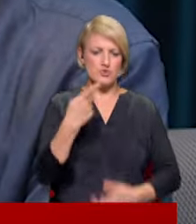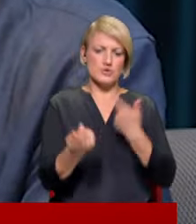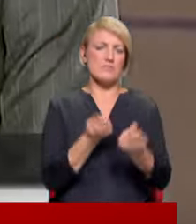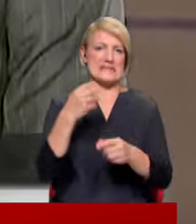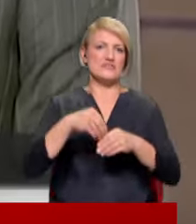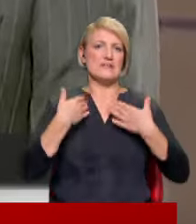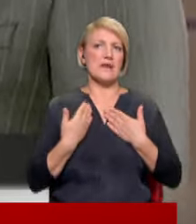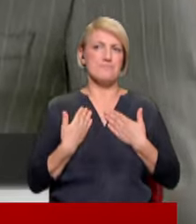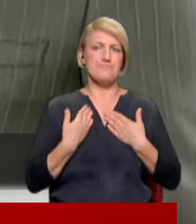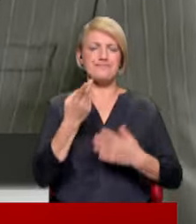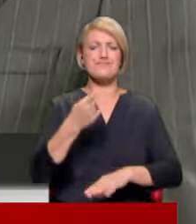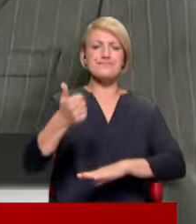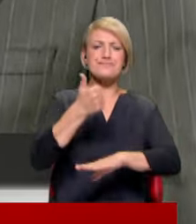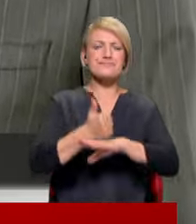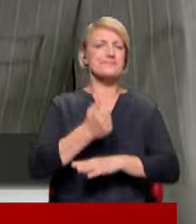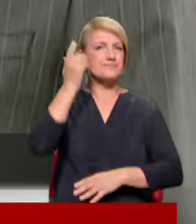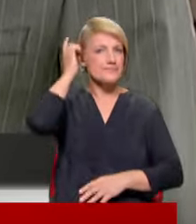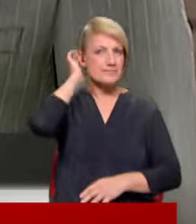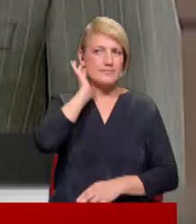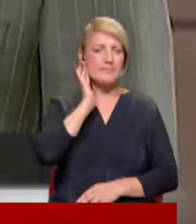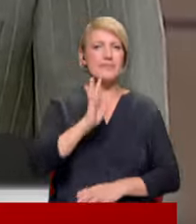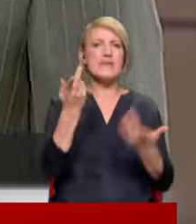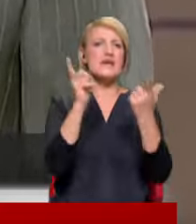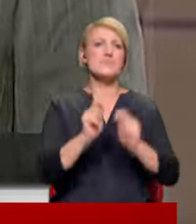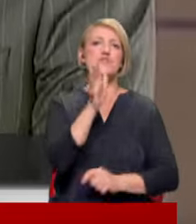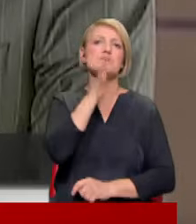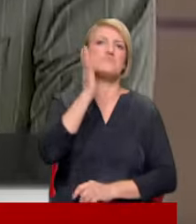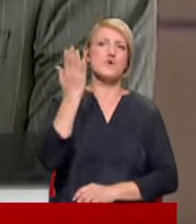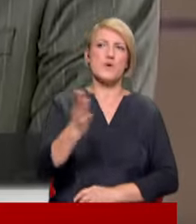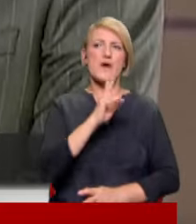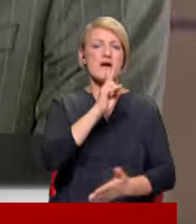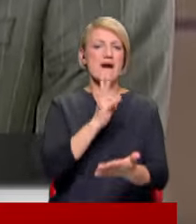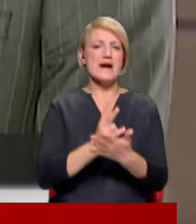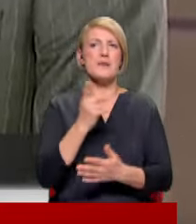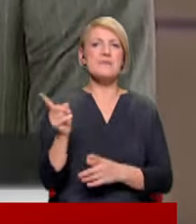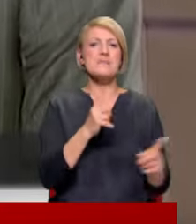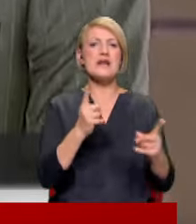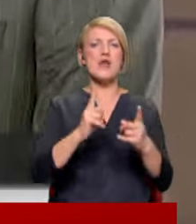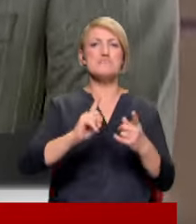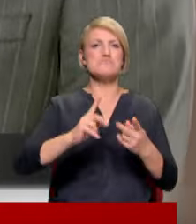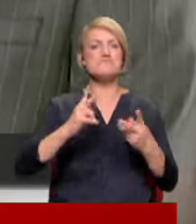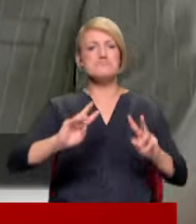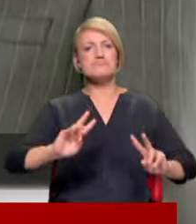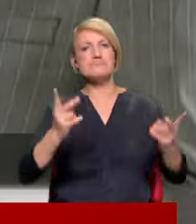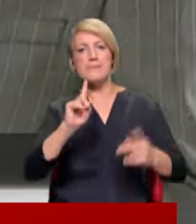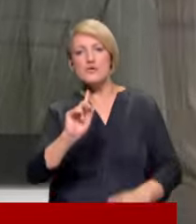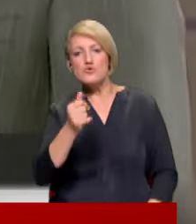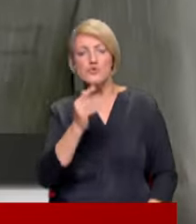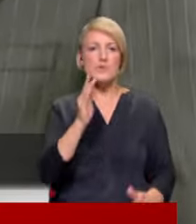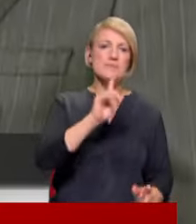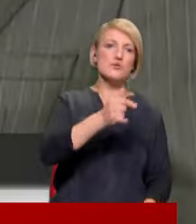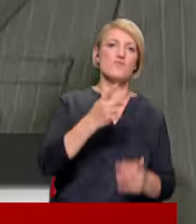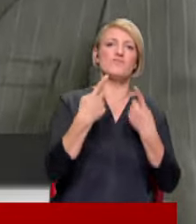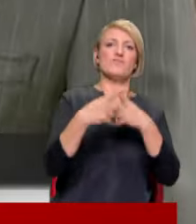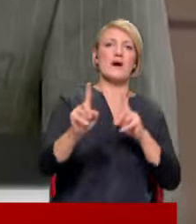içerisindeyim iktidar bir tükenmişlik sendromunda ne yapacağını bilemiyor kararları birbiriyle çelişkili bir günleri bir günlerine uymuyor